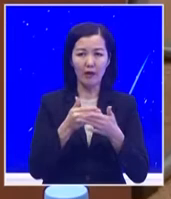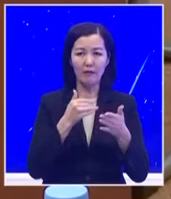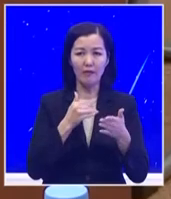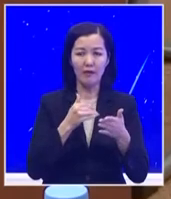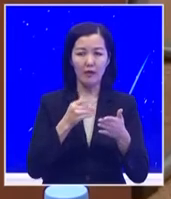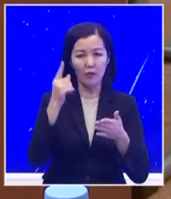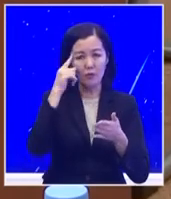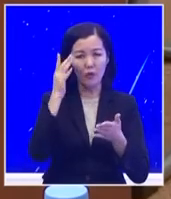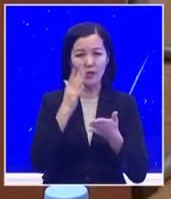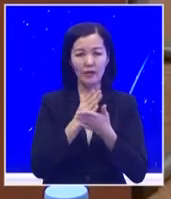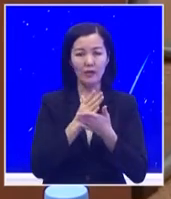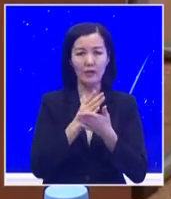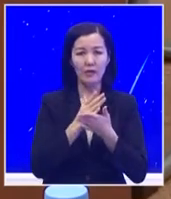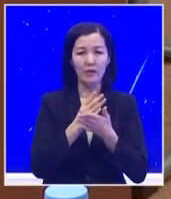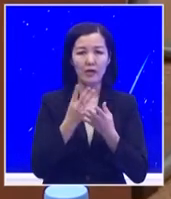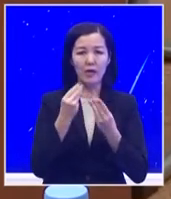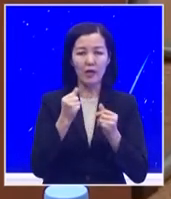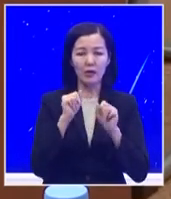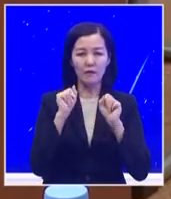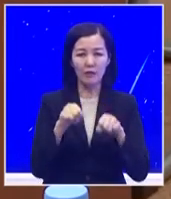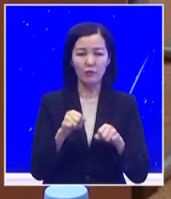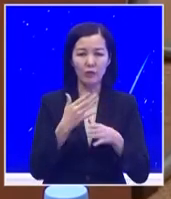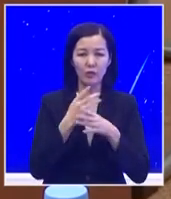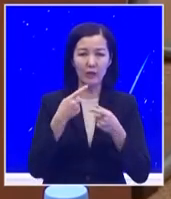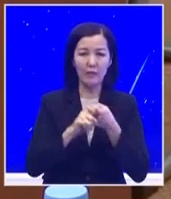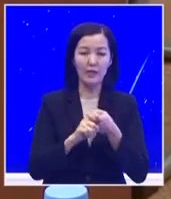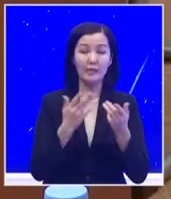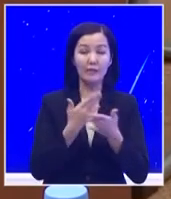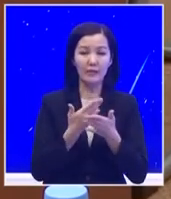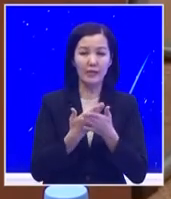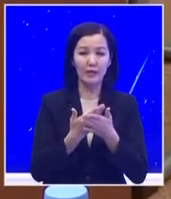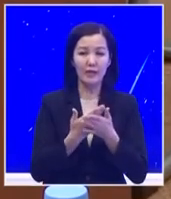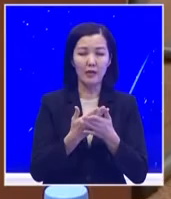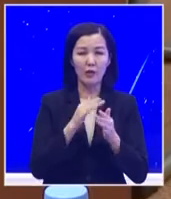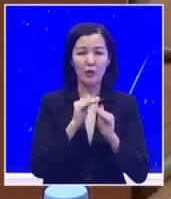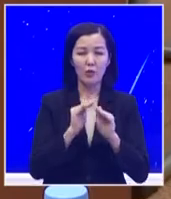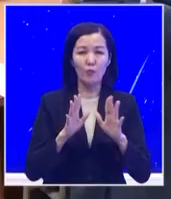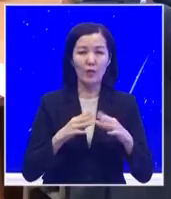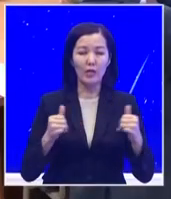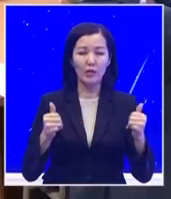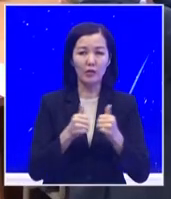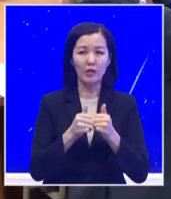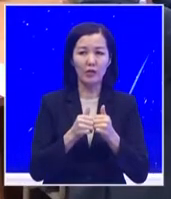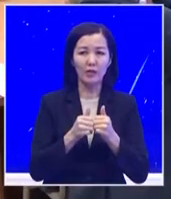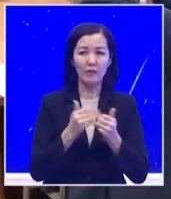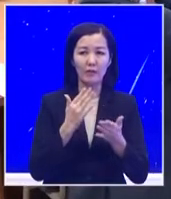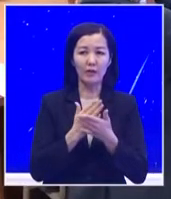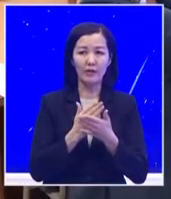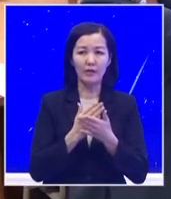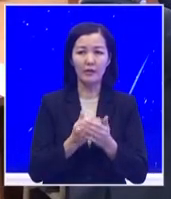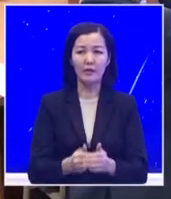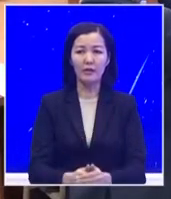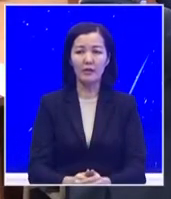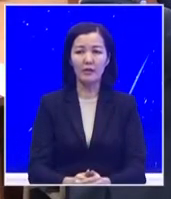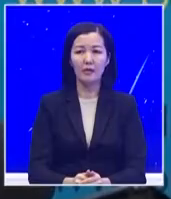мәселе қаржы мүмкіндігіне байланысты. Мысалы, бізде көп балалы жанұялар жаңа. И у других коллег вопрос.